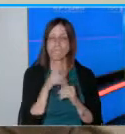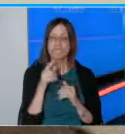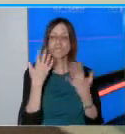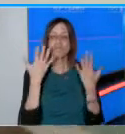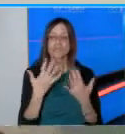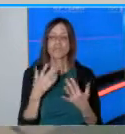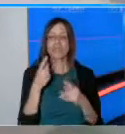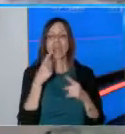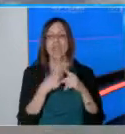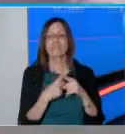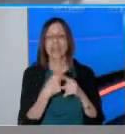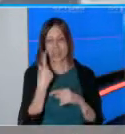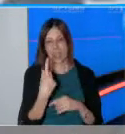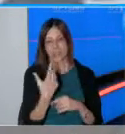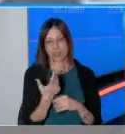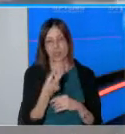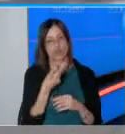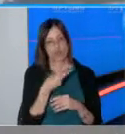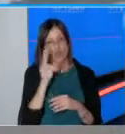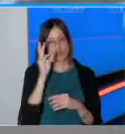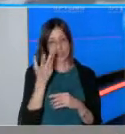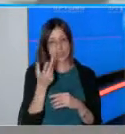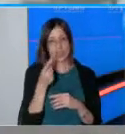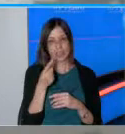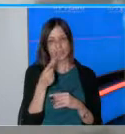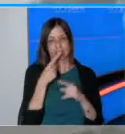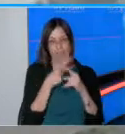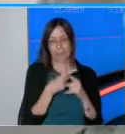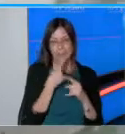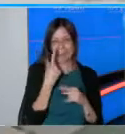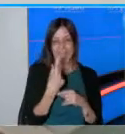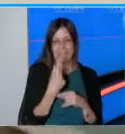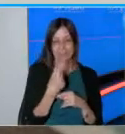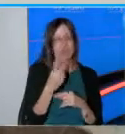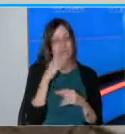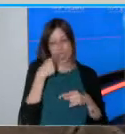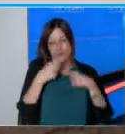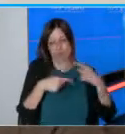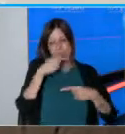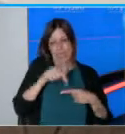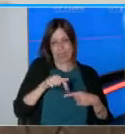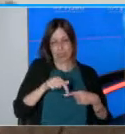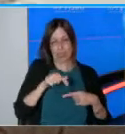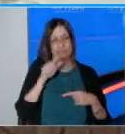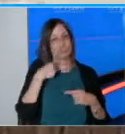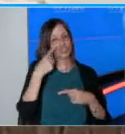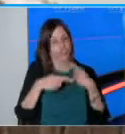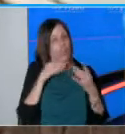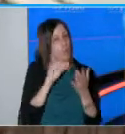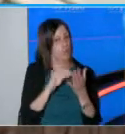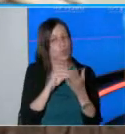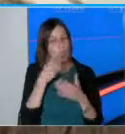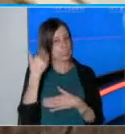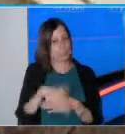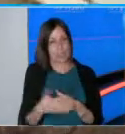המספר הוא הכפיל את עצמו, יותר משהכפיל את עצמו, והשנה הזאת היא שנה שעדיין לא